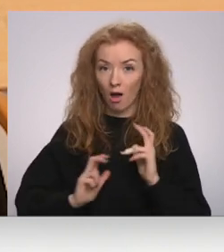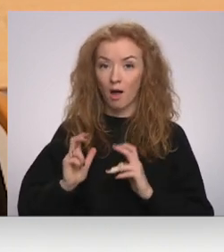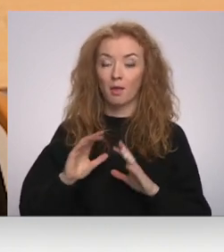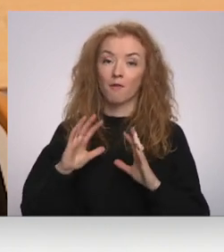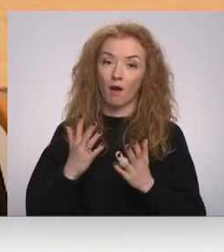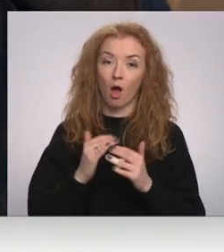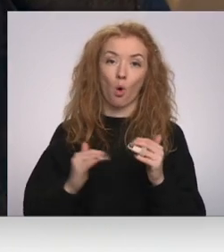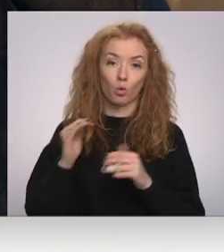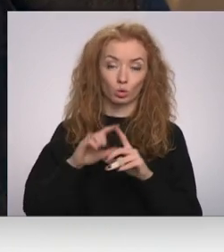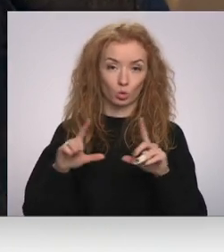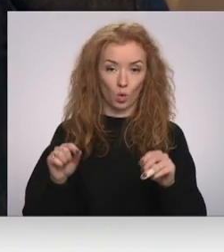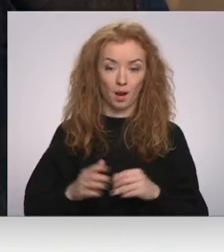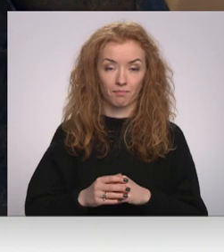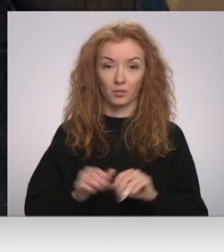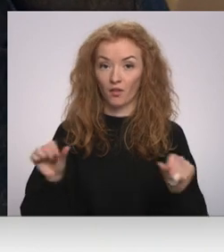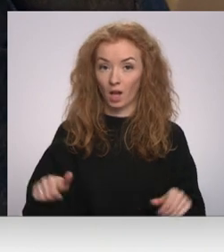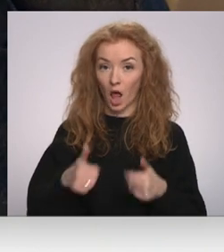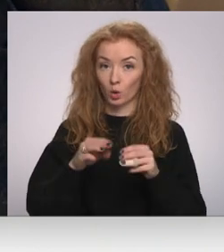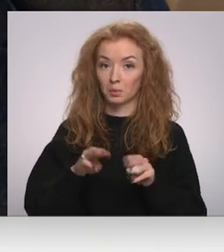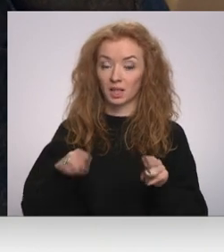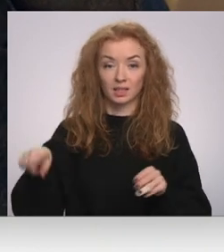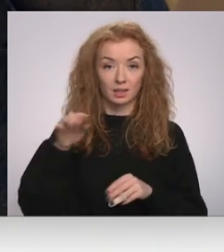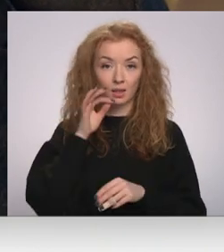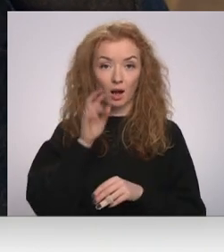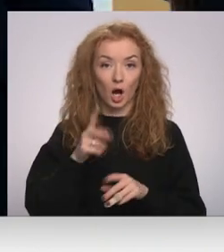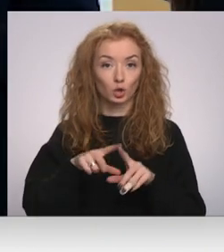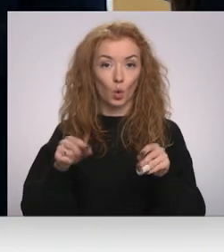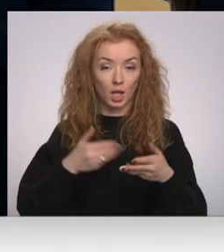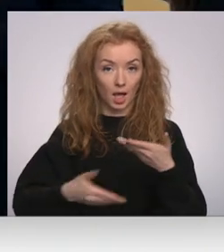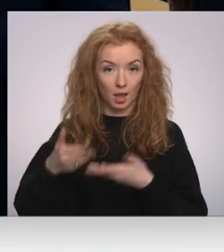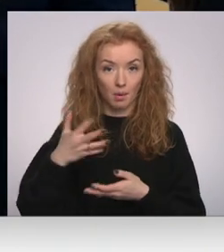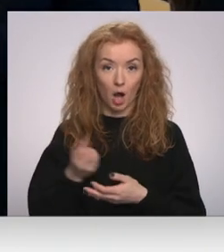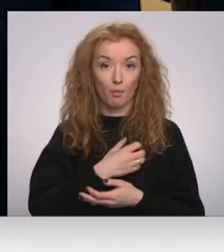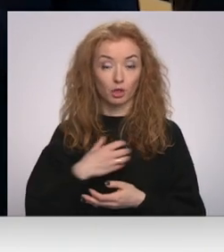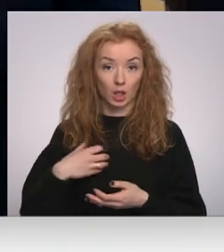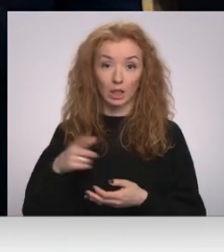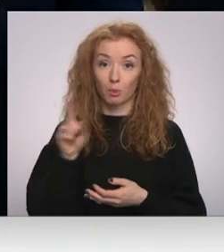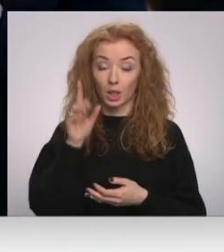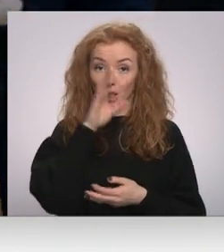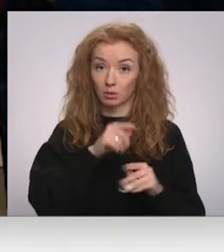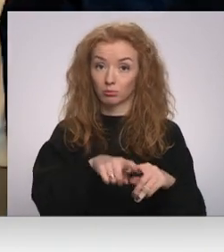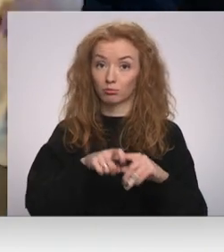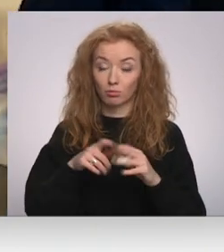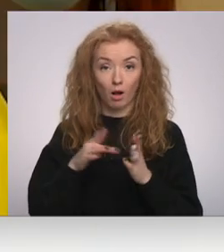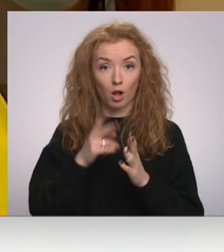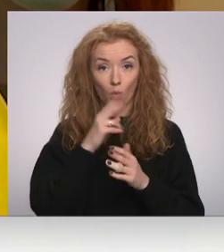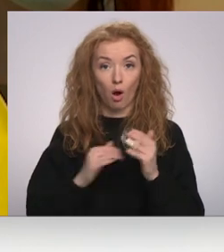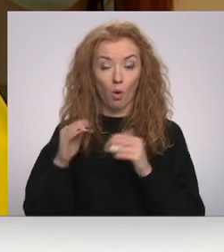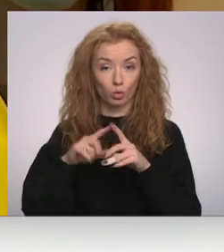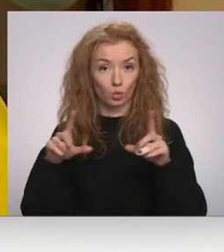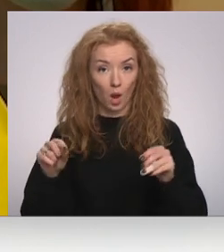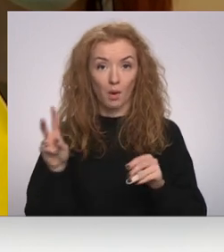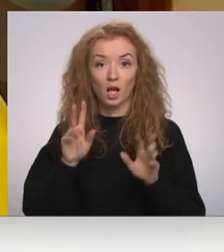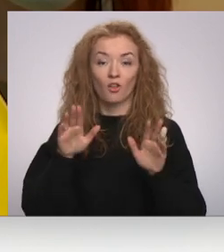vai augstskolai. Vienlaikus ministrijā uzsver, ka skolai sadarbībā ar pašvaldību ir iespēja piesaistīt kādu no augstskolām,